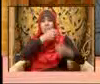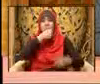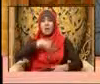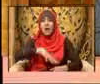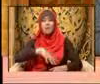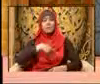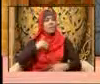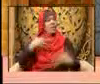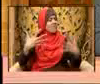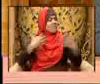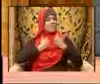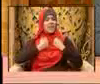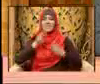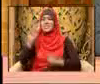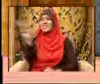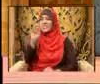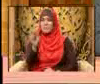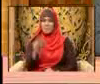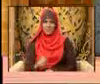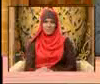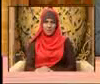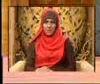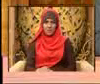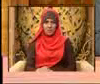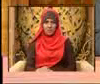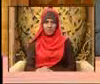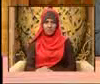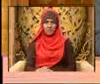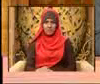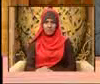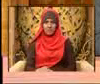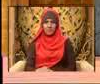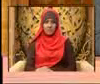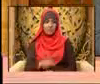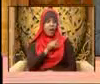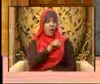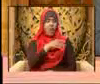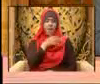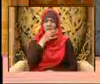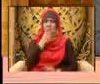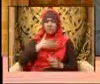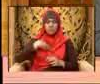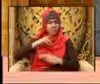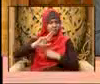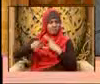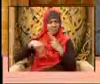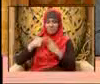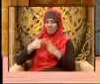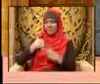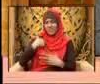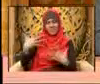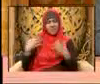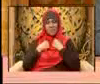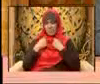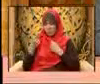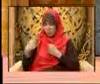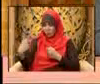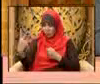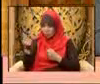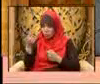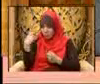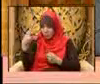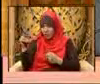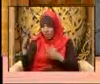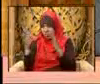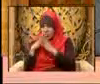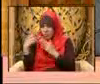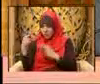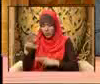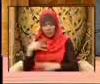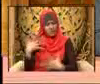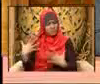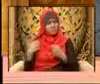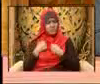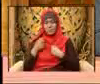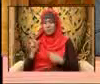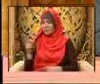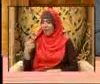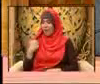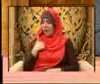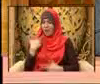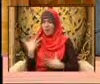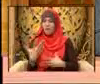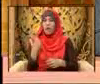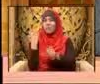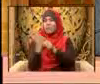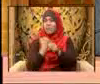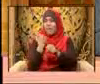لم يقبلوا منهم. هذا عبد الرحمن بن عوف، دلوني على السوق، ذهب إلى السوق وذهب يتاجر وإذا به نعم